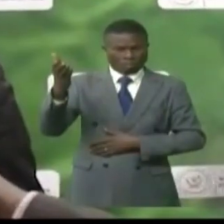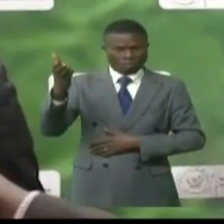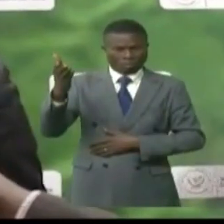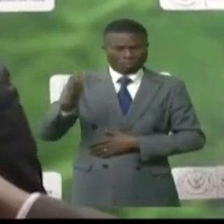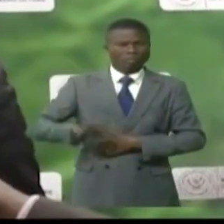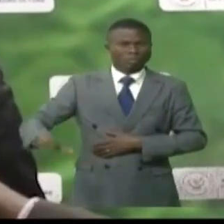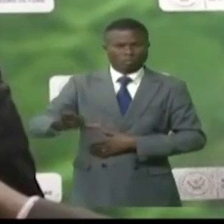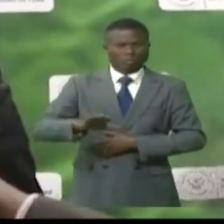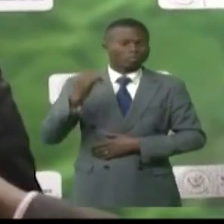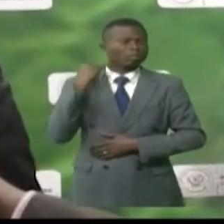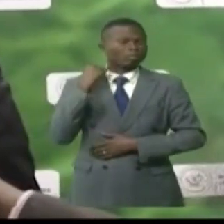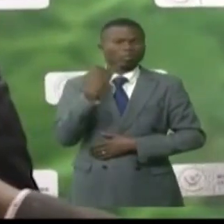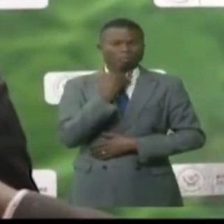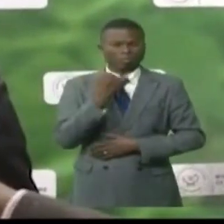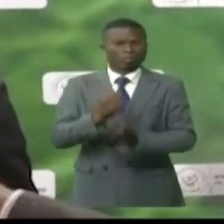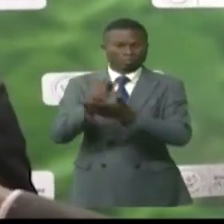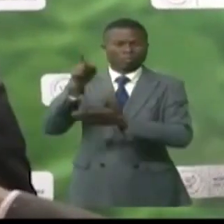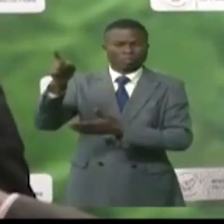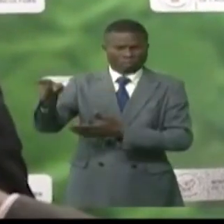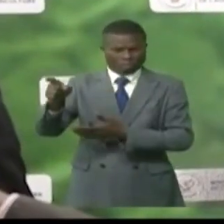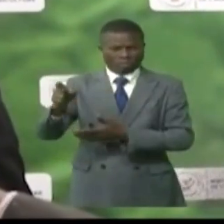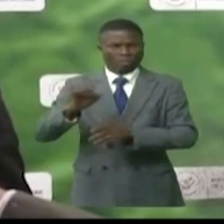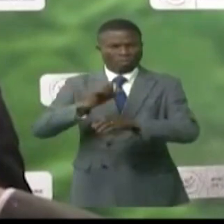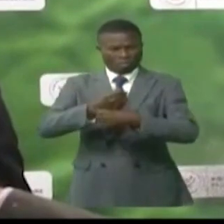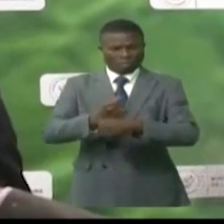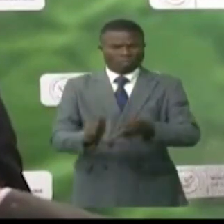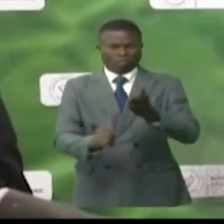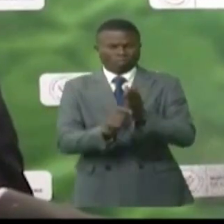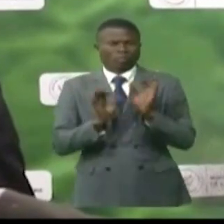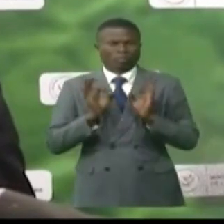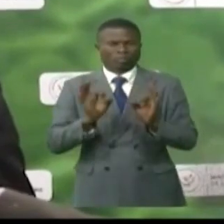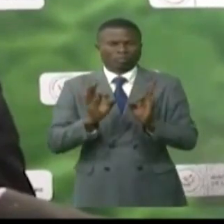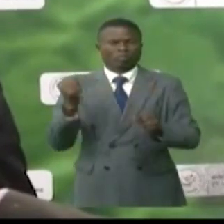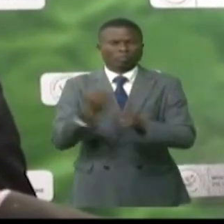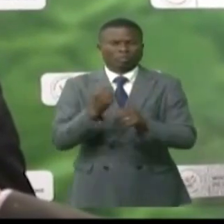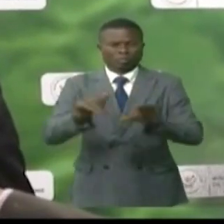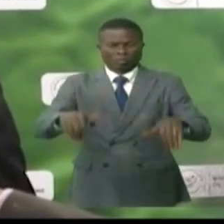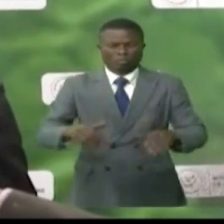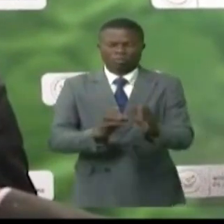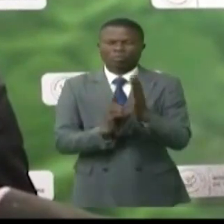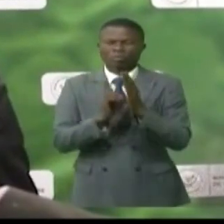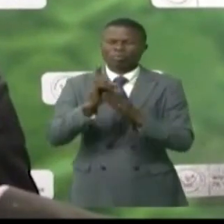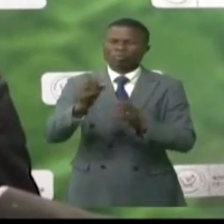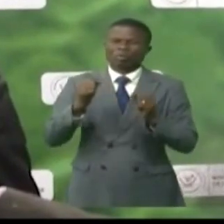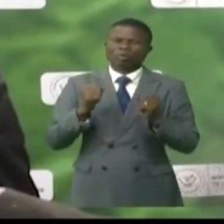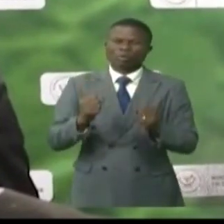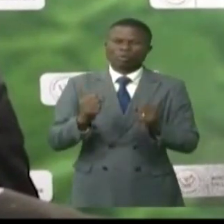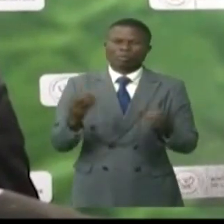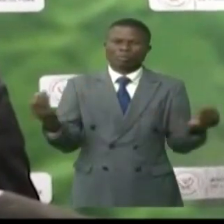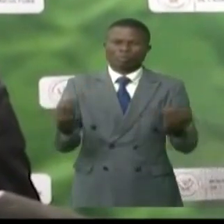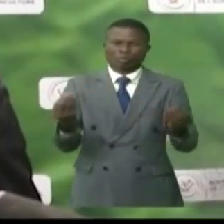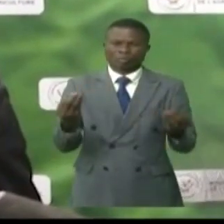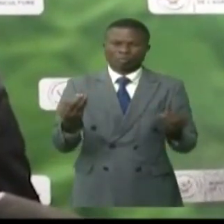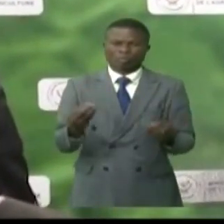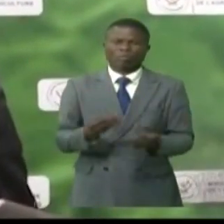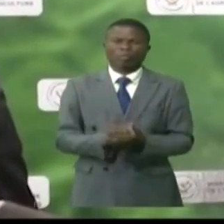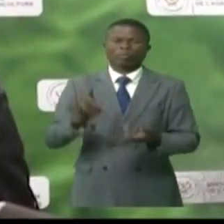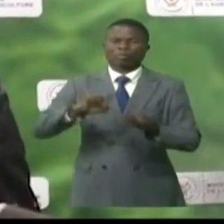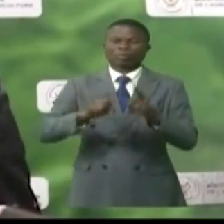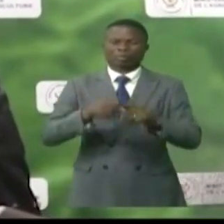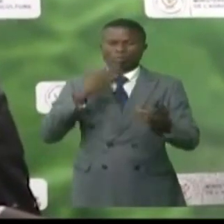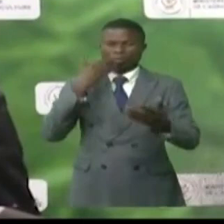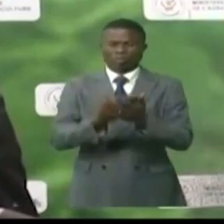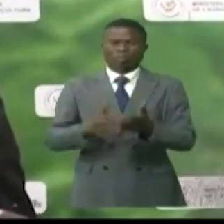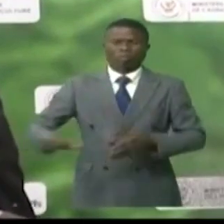là-bas dans notre pays, nous ont aidé à créer des technologies agricoles vraiment très avancées. Et comme de bons amis,